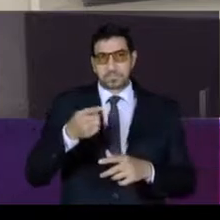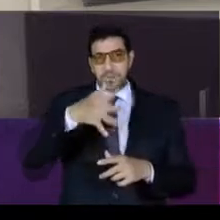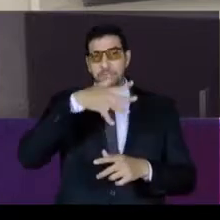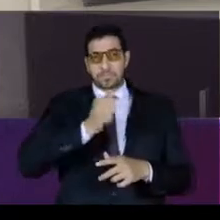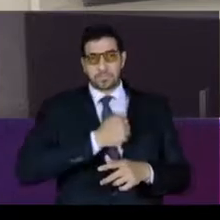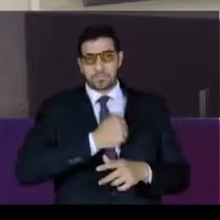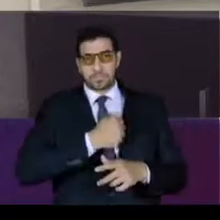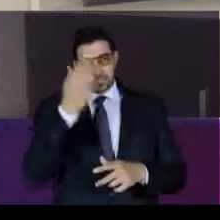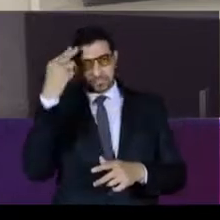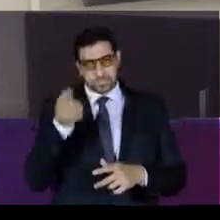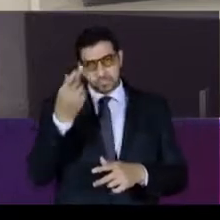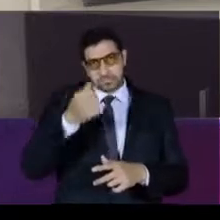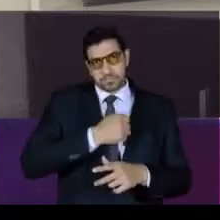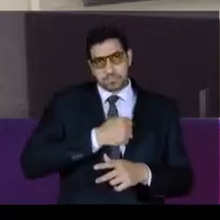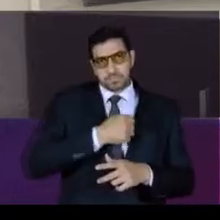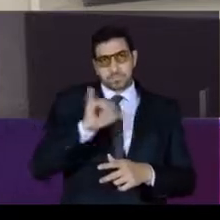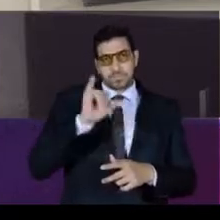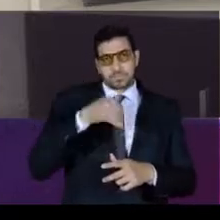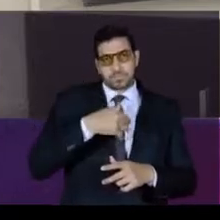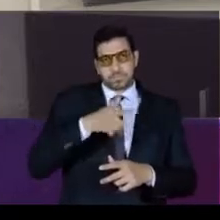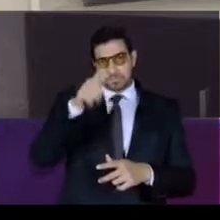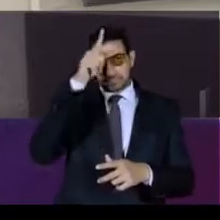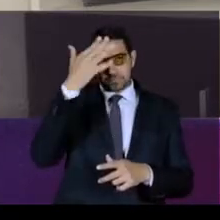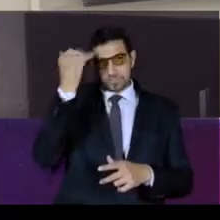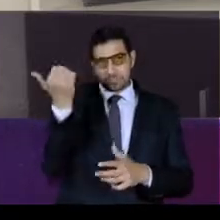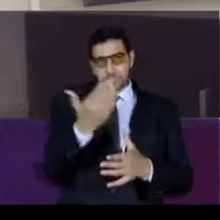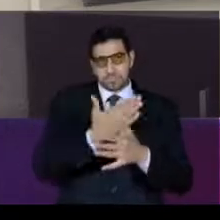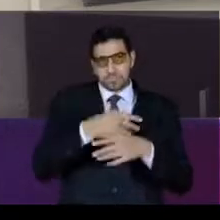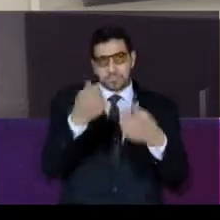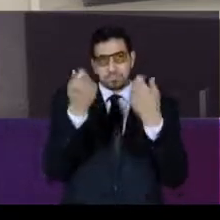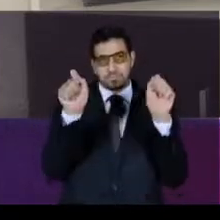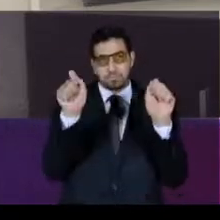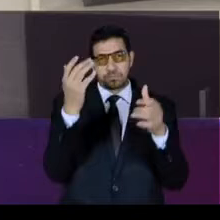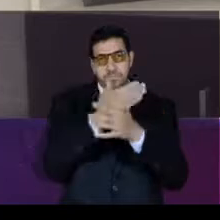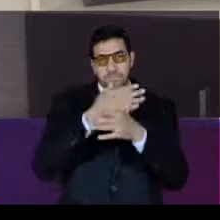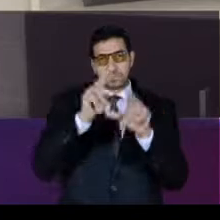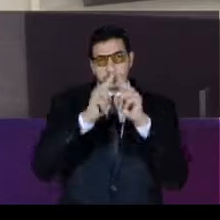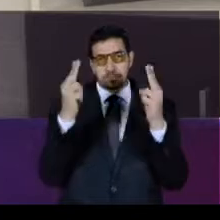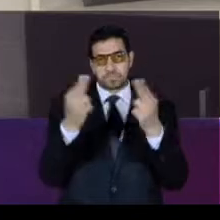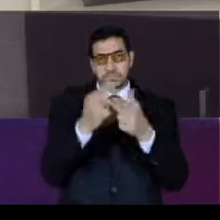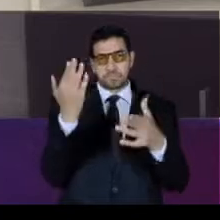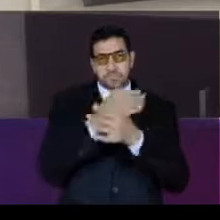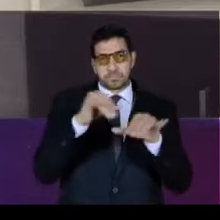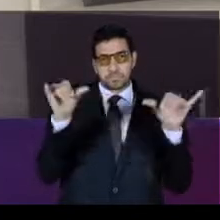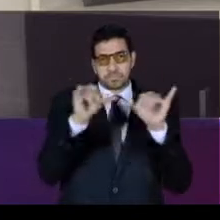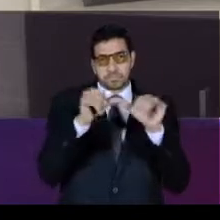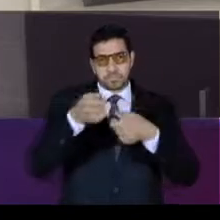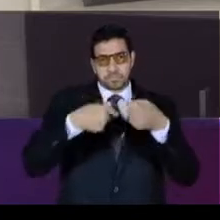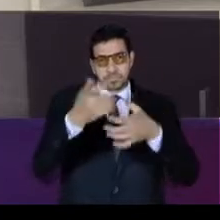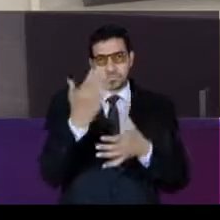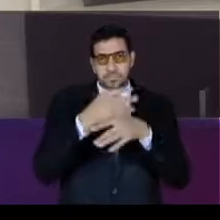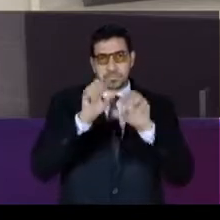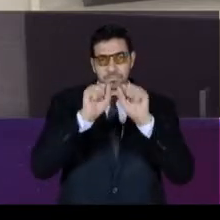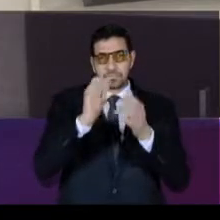مصدر معين. ودوريه علميه معناها ان هي منشوره في مجله علميه مش جايه من على ويب سايت تجاري، زي